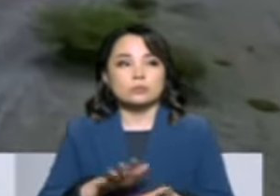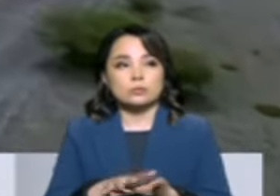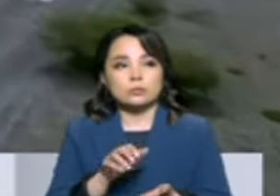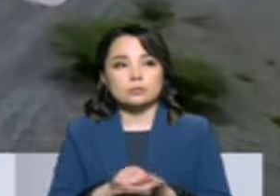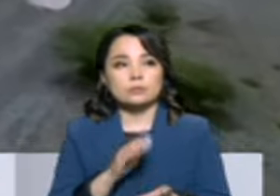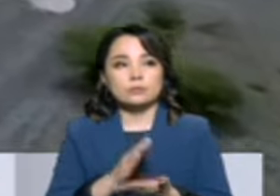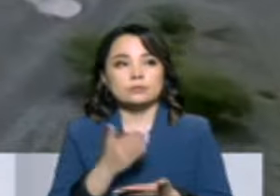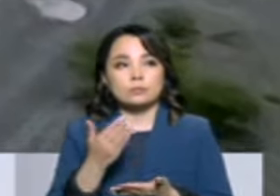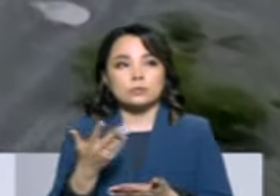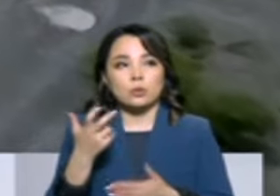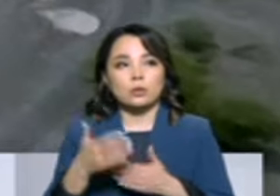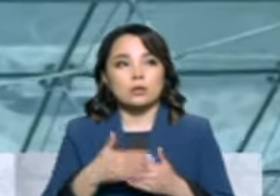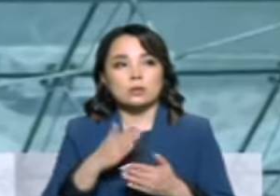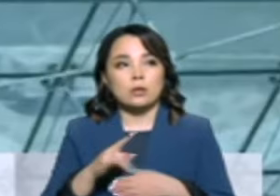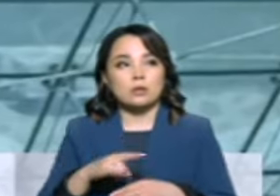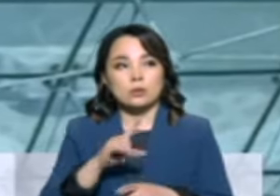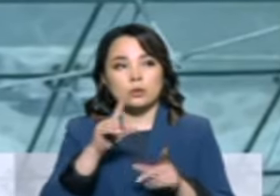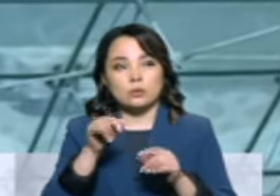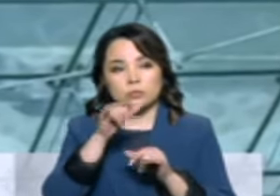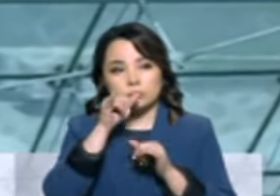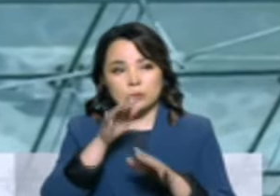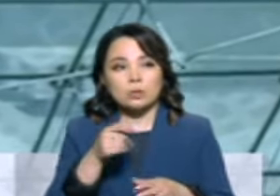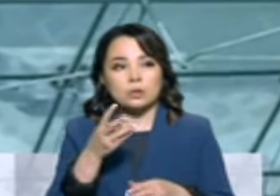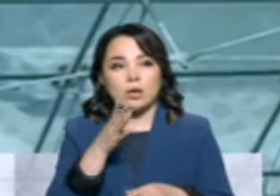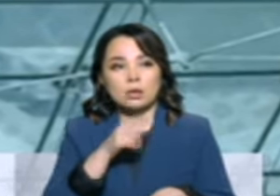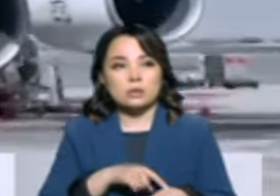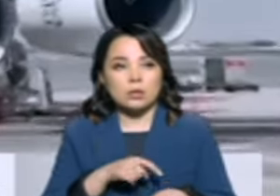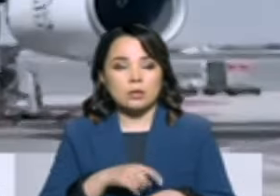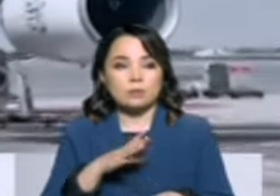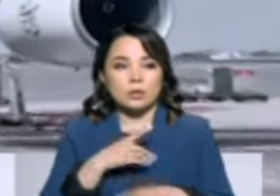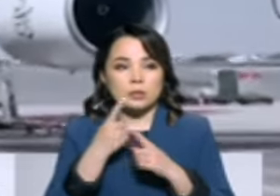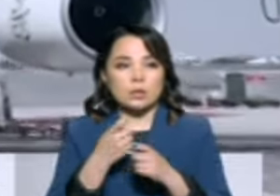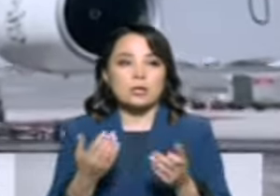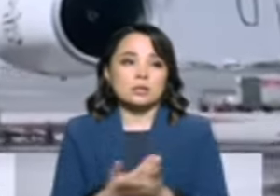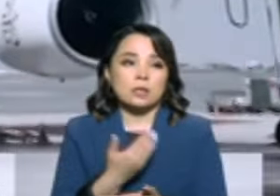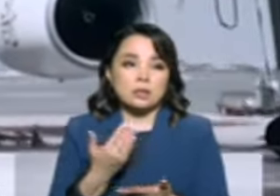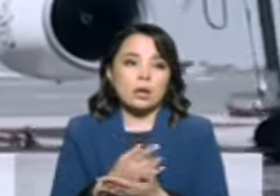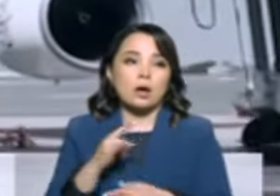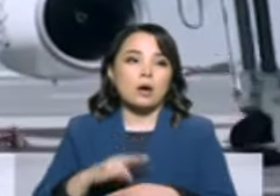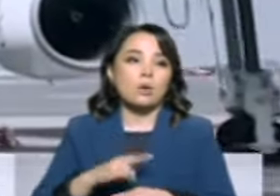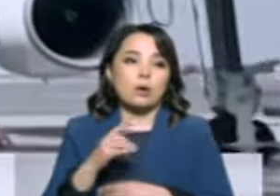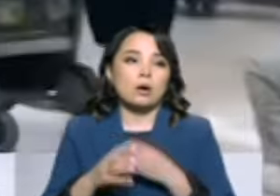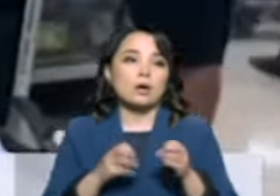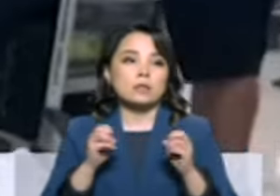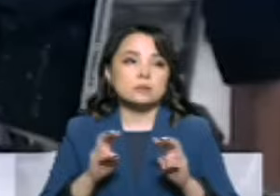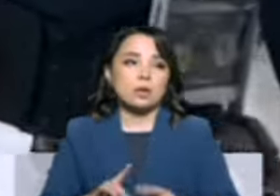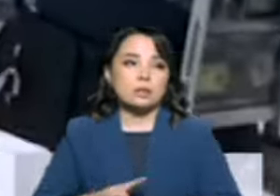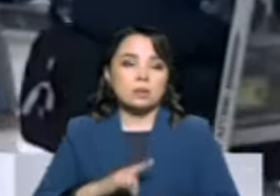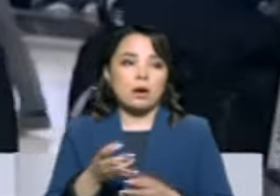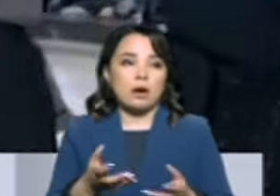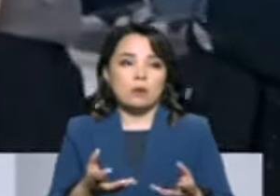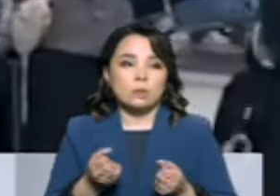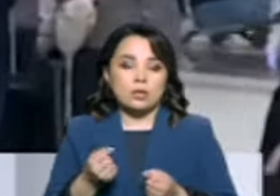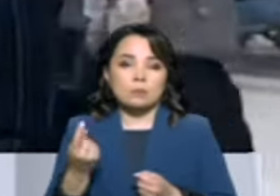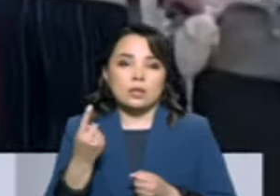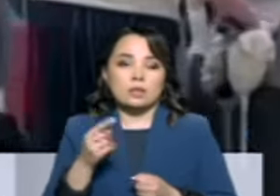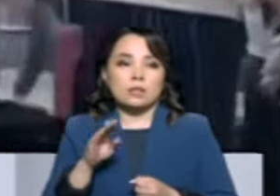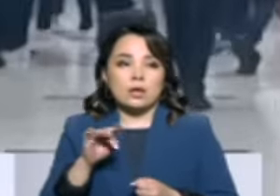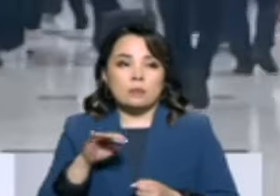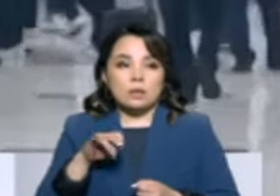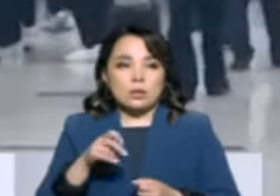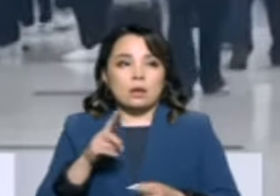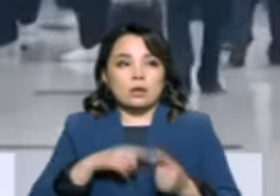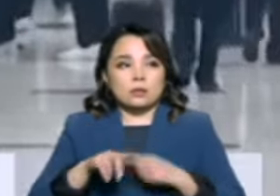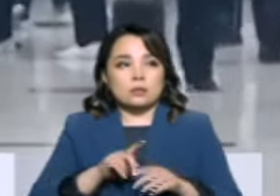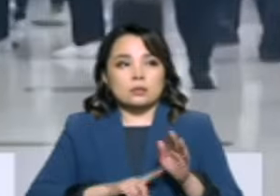мұнда 300-дей рейс доғарылған. Дегенмен бірер сағат бұрын түскен мәліметке қарағанда әуежайдың халықаралық рейстерді қабылдайтын бірінші терминалы